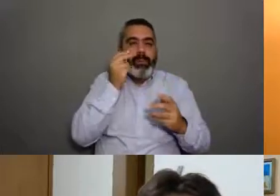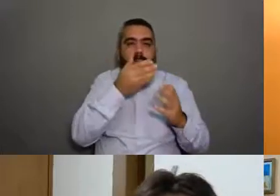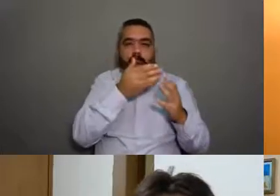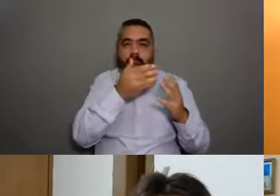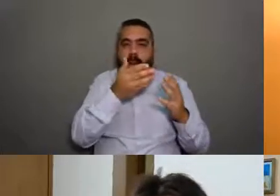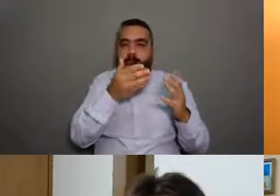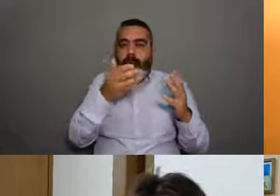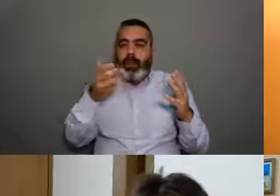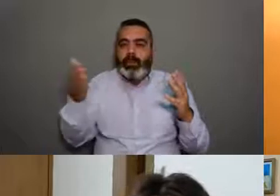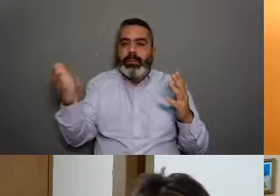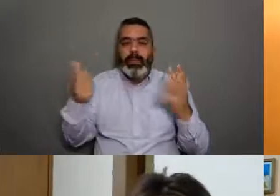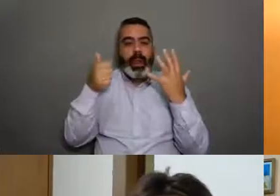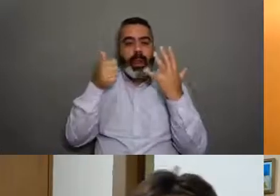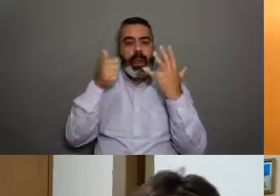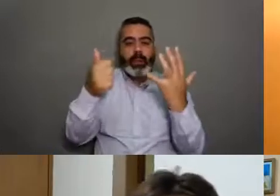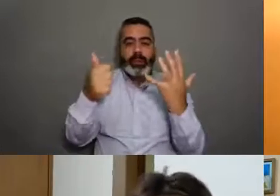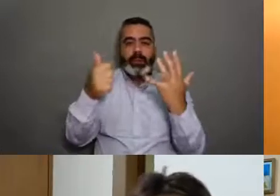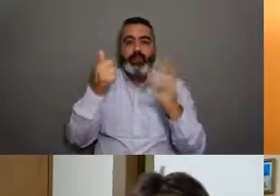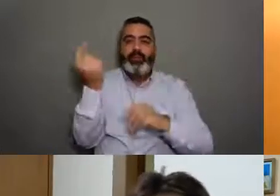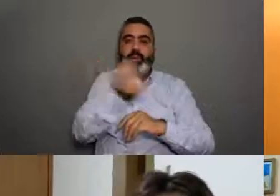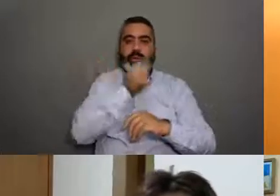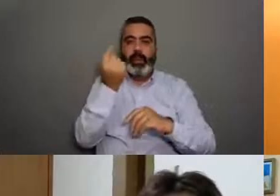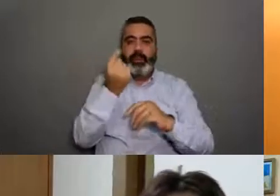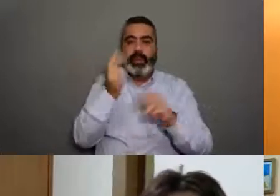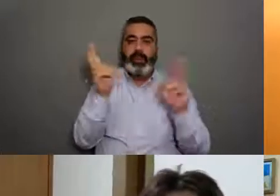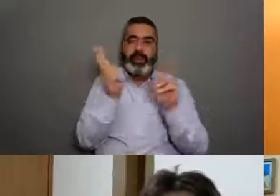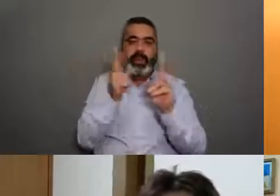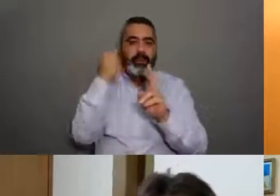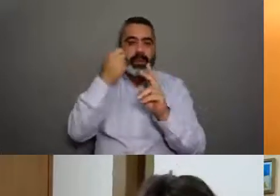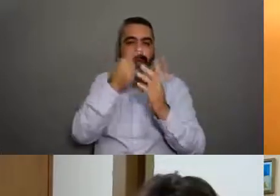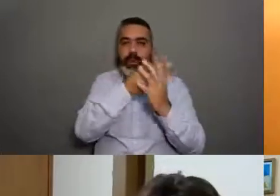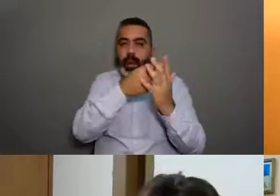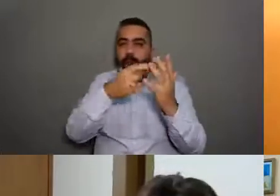τα 6 ντοκιμαντέρ και μικρές ταινίες.